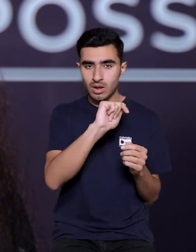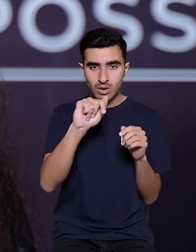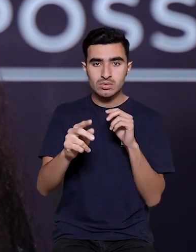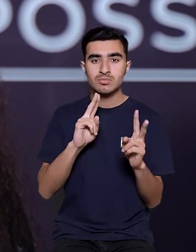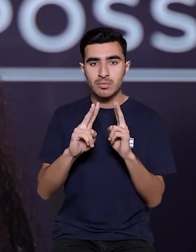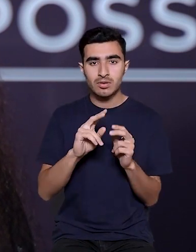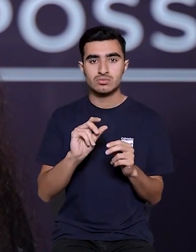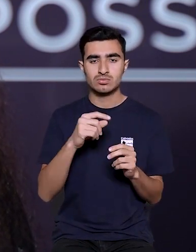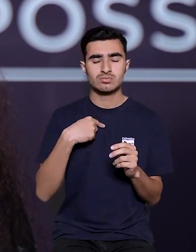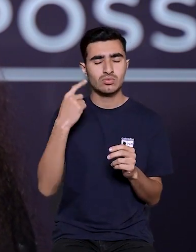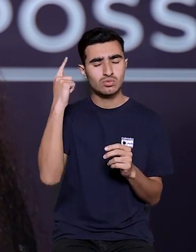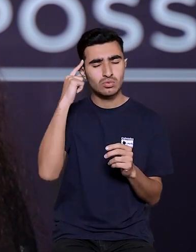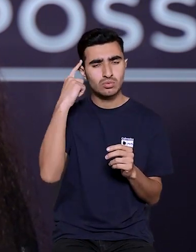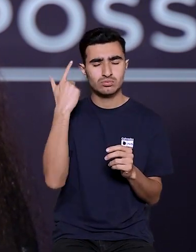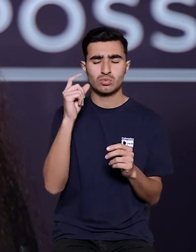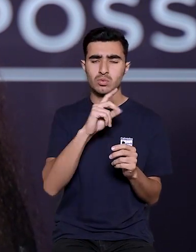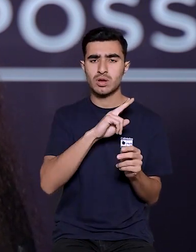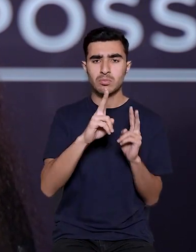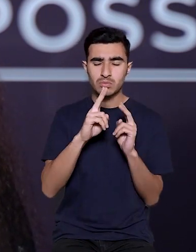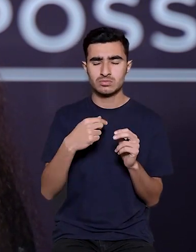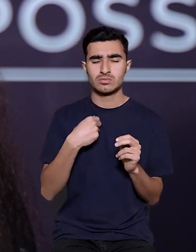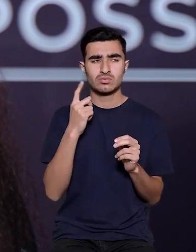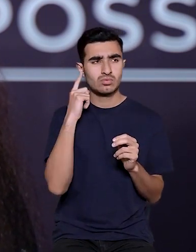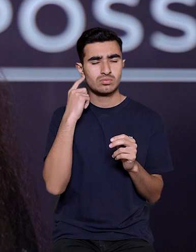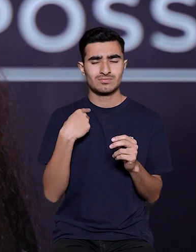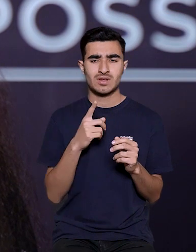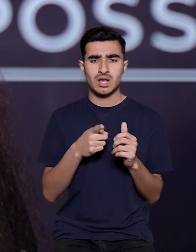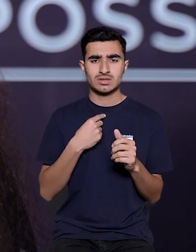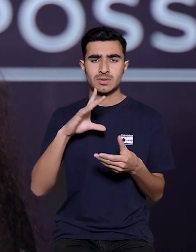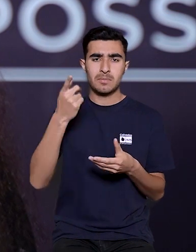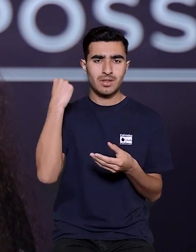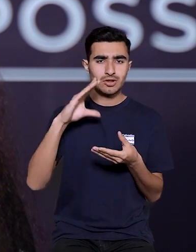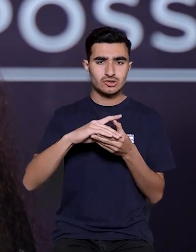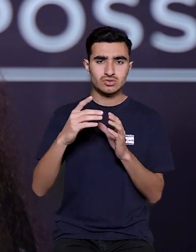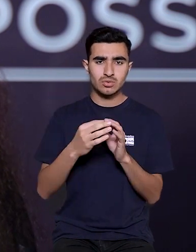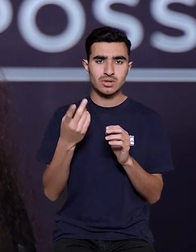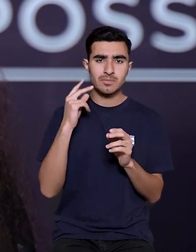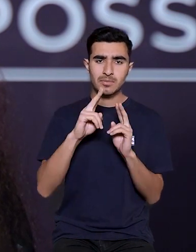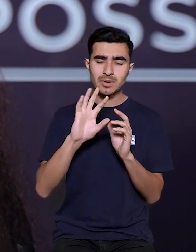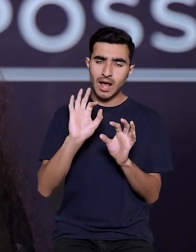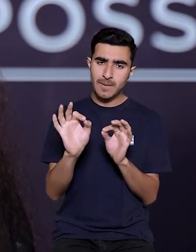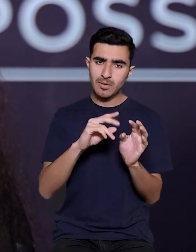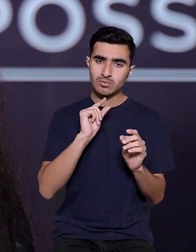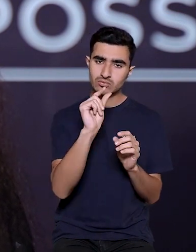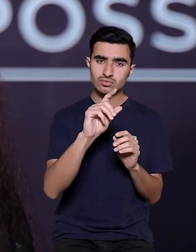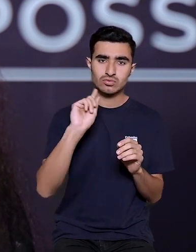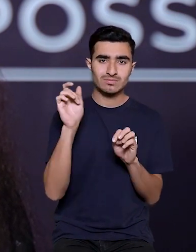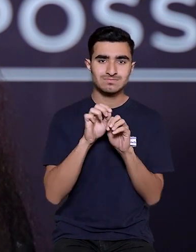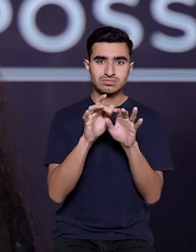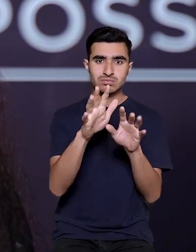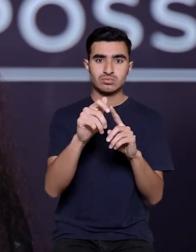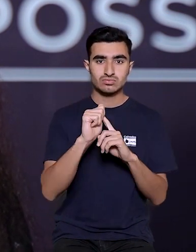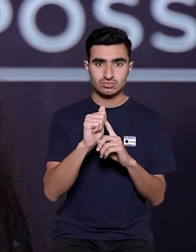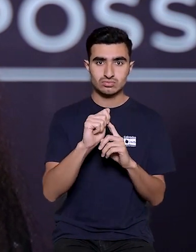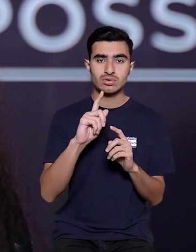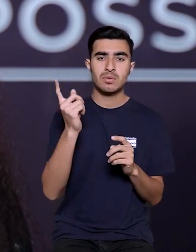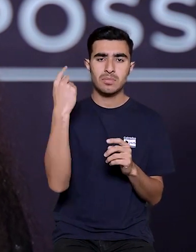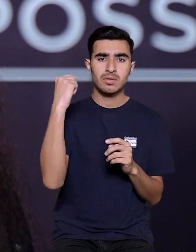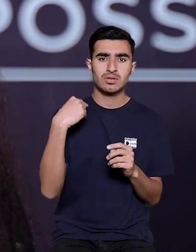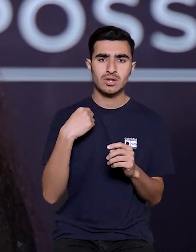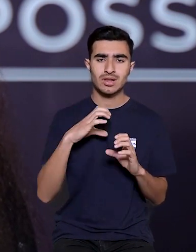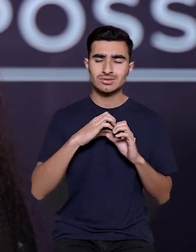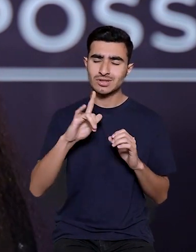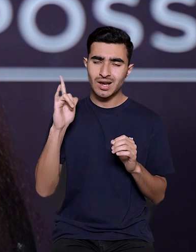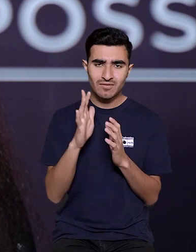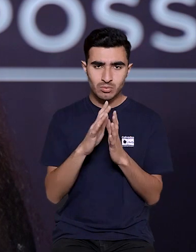तो मुझे ख़्याल आया कि ये कहानी जो मेरे दिल के इतने नज़दीक थी और जो एक्चुअली मैंने महसूस किया